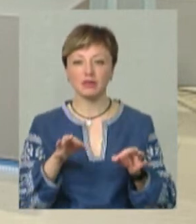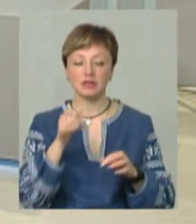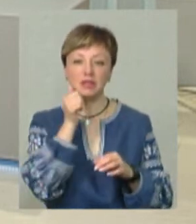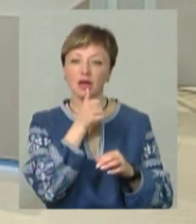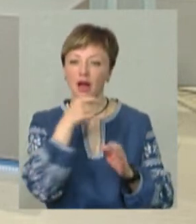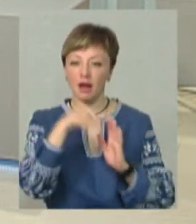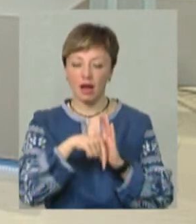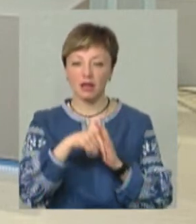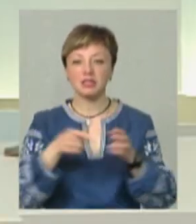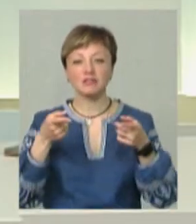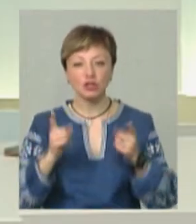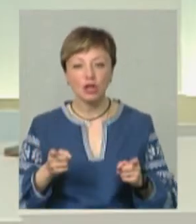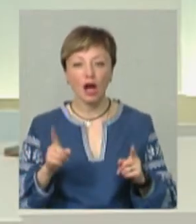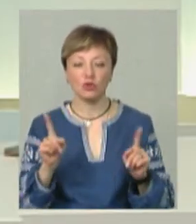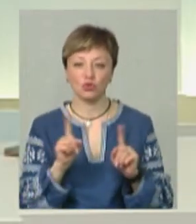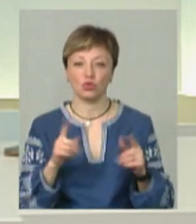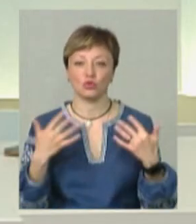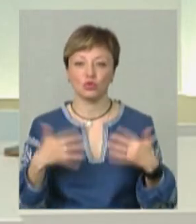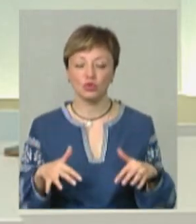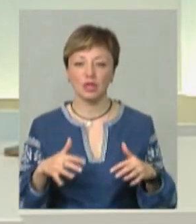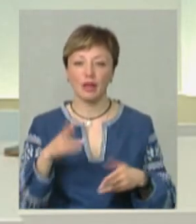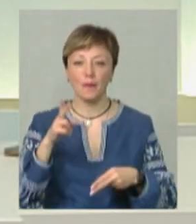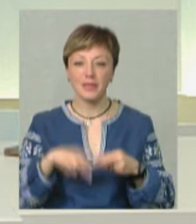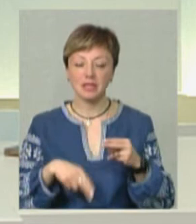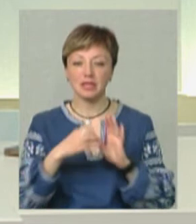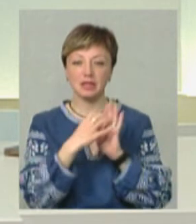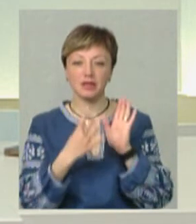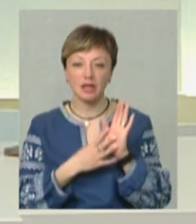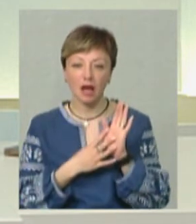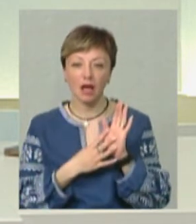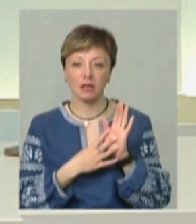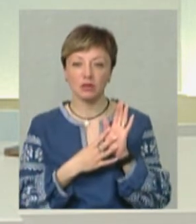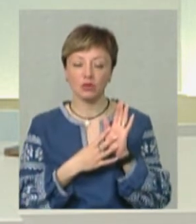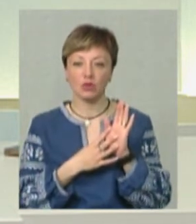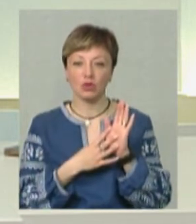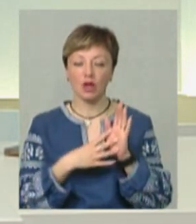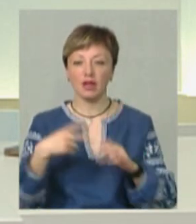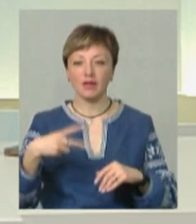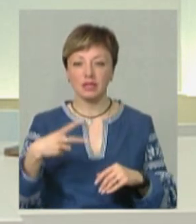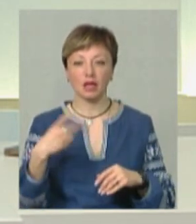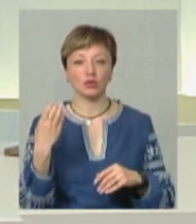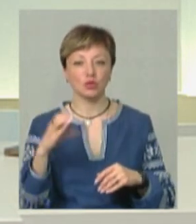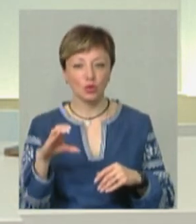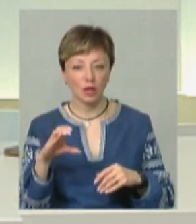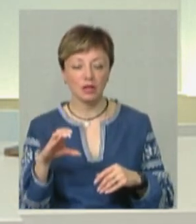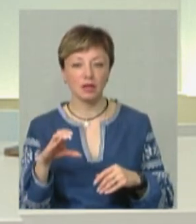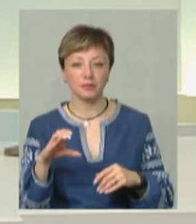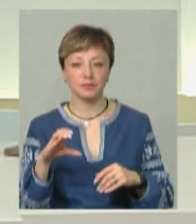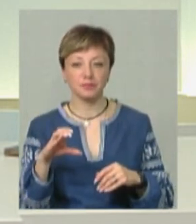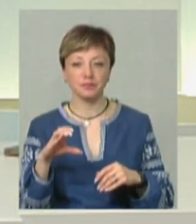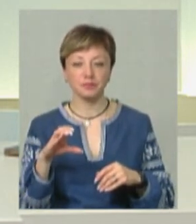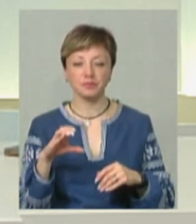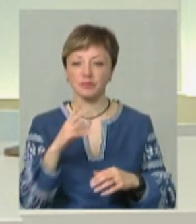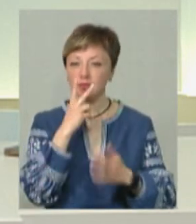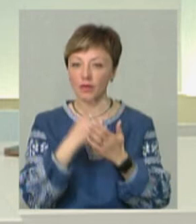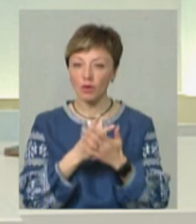сакральний характер. Звичайно, що уже наприкінці 19-го, зрозуміло, 20-те століття, з